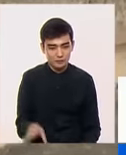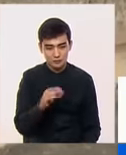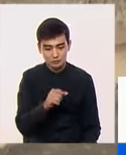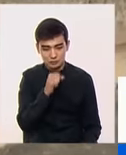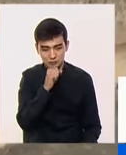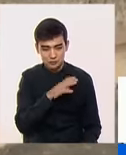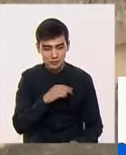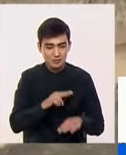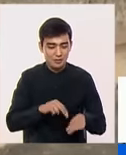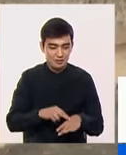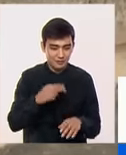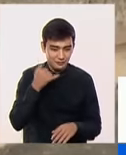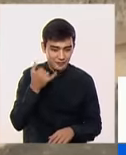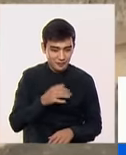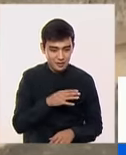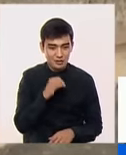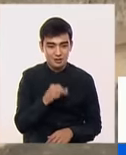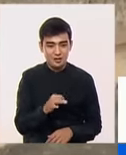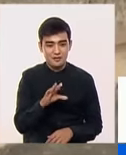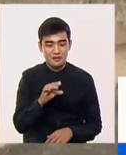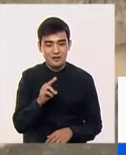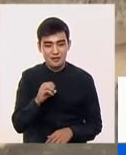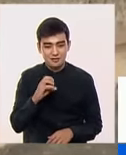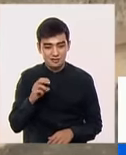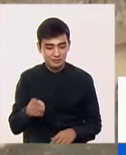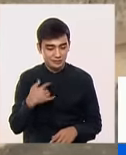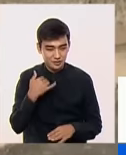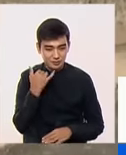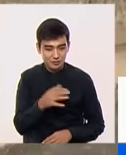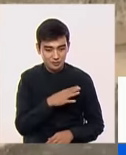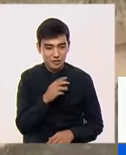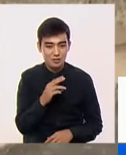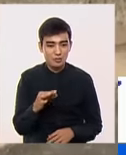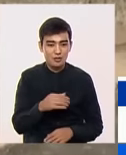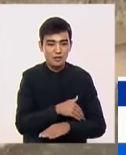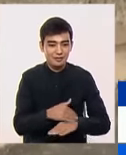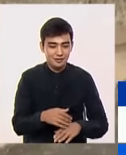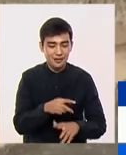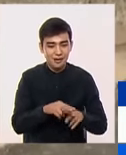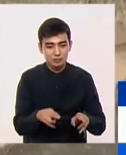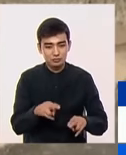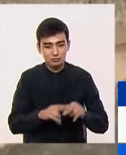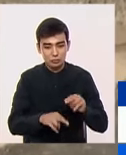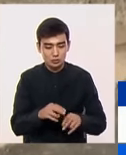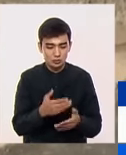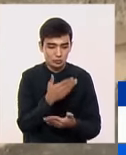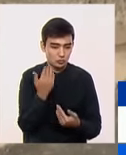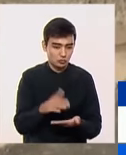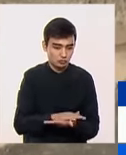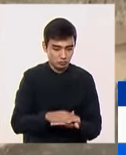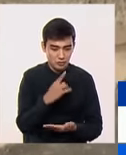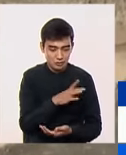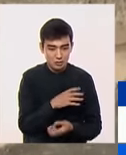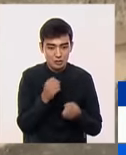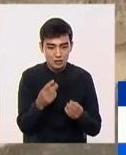звонила в милицию и в гаск они сказали в каске звоню они говорят по этому адресу не существует никакой стройки в